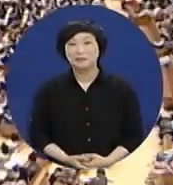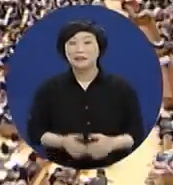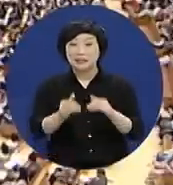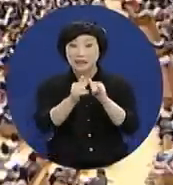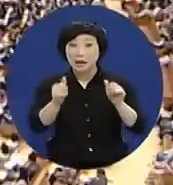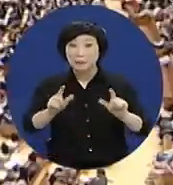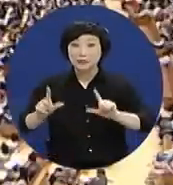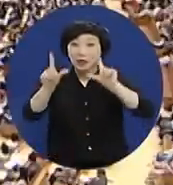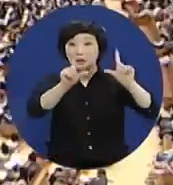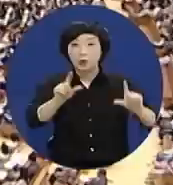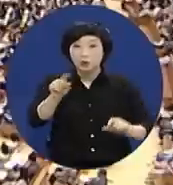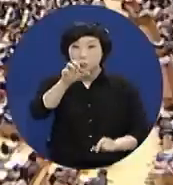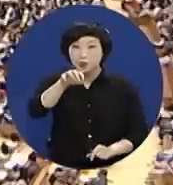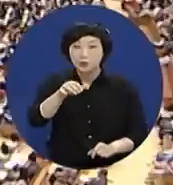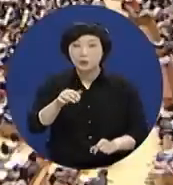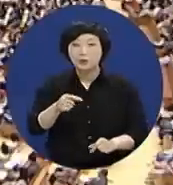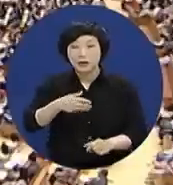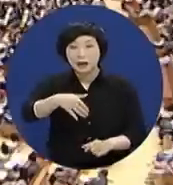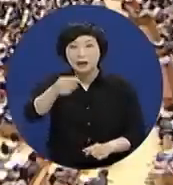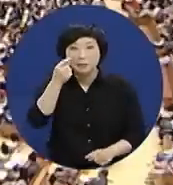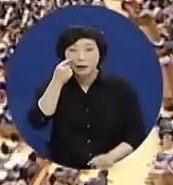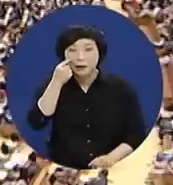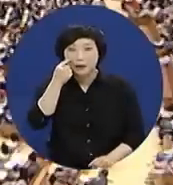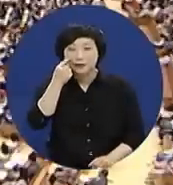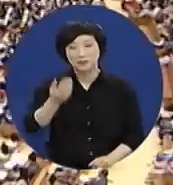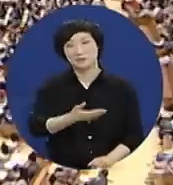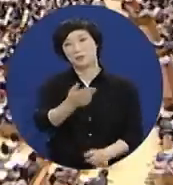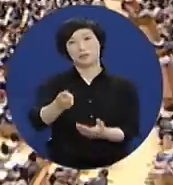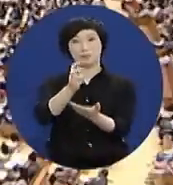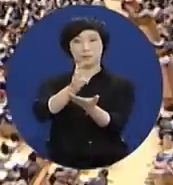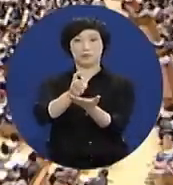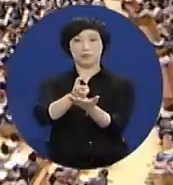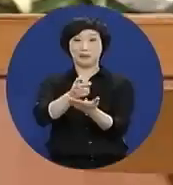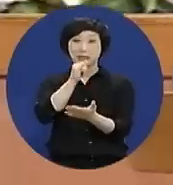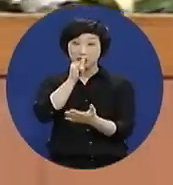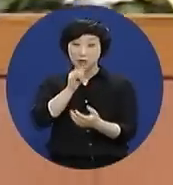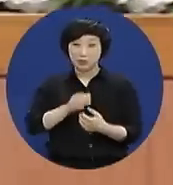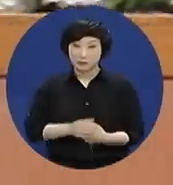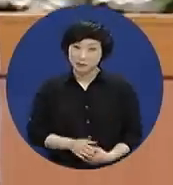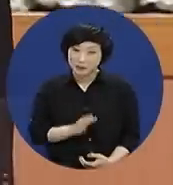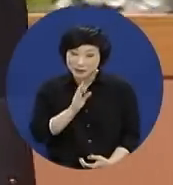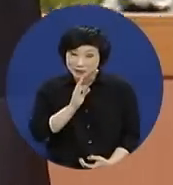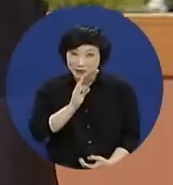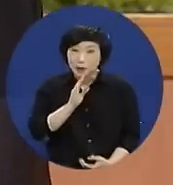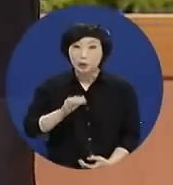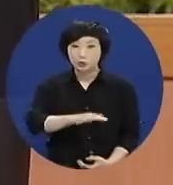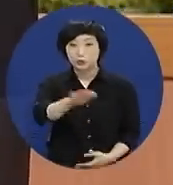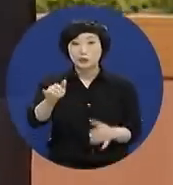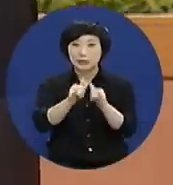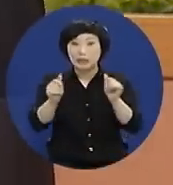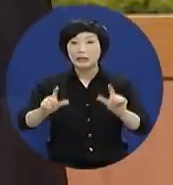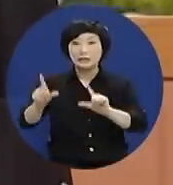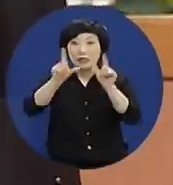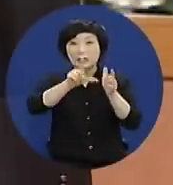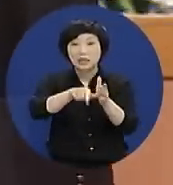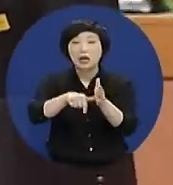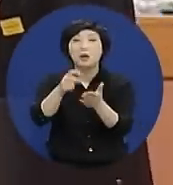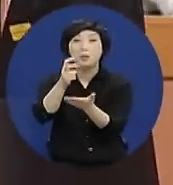ですには守るべま法則がありますです